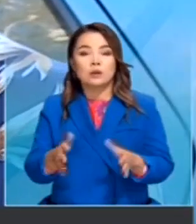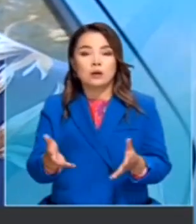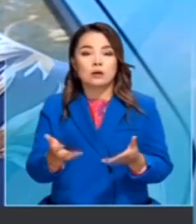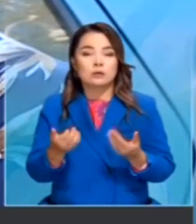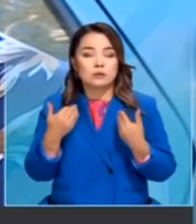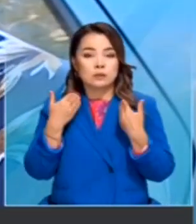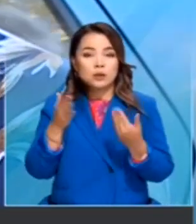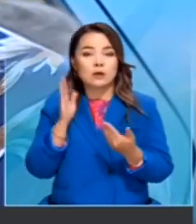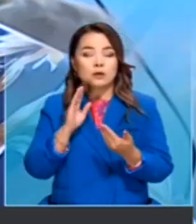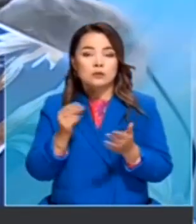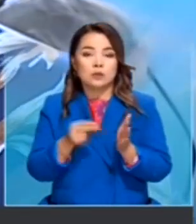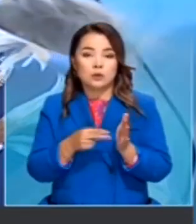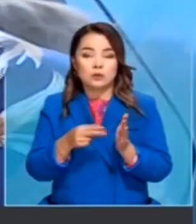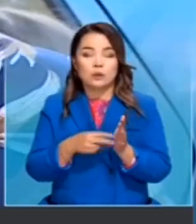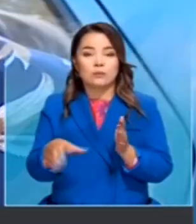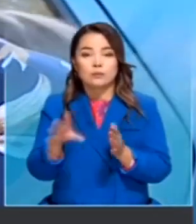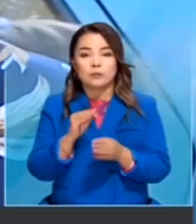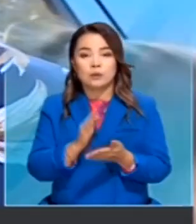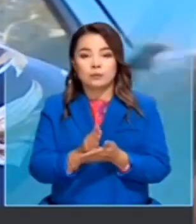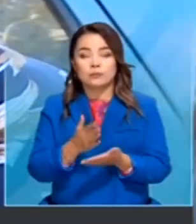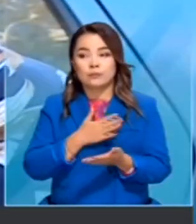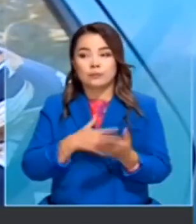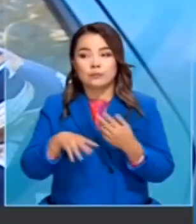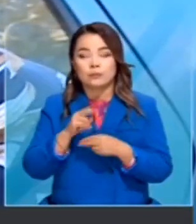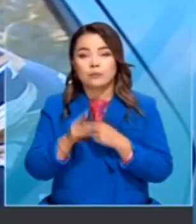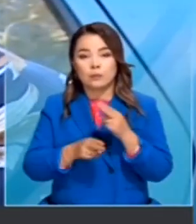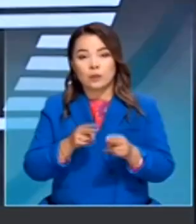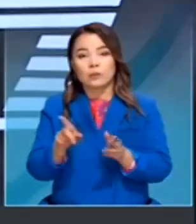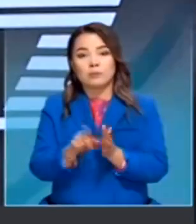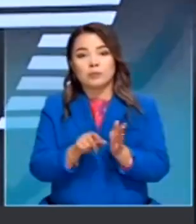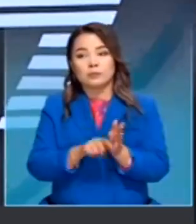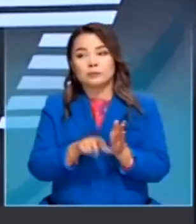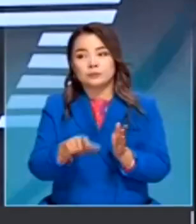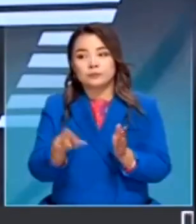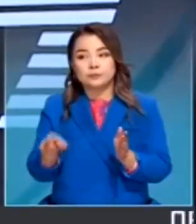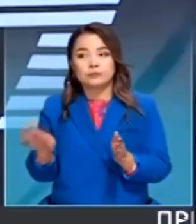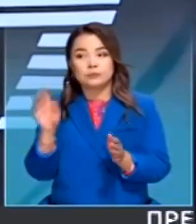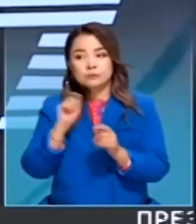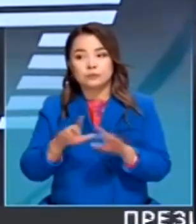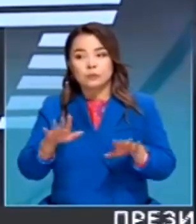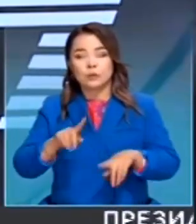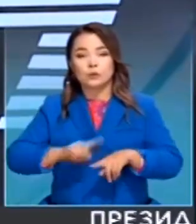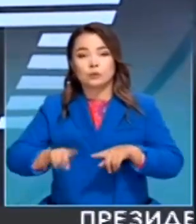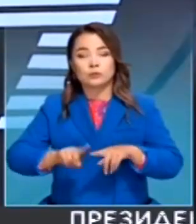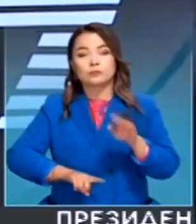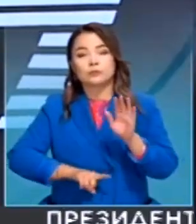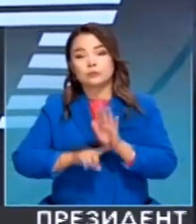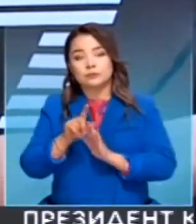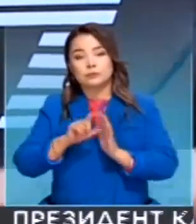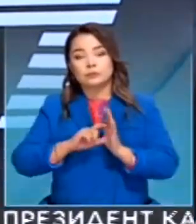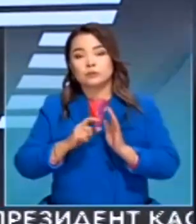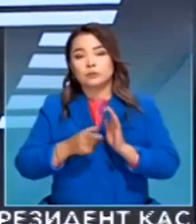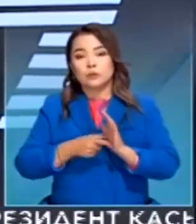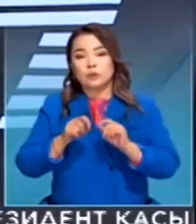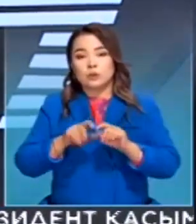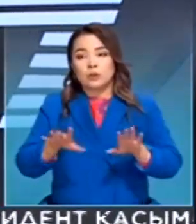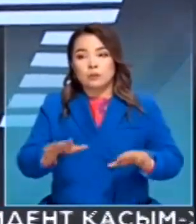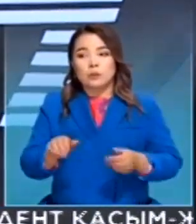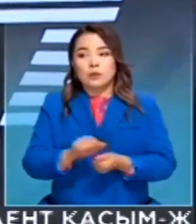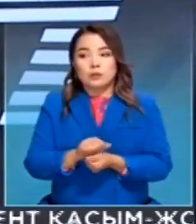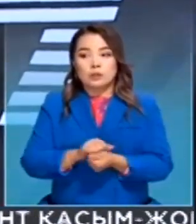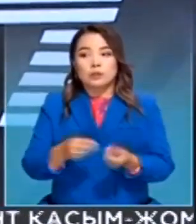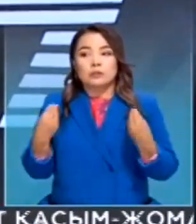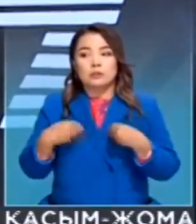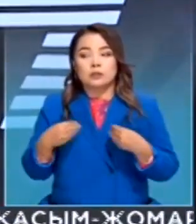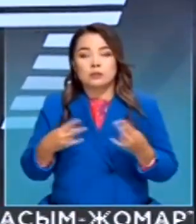жоқ, бәрі ақша тұрады. Мен бәрі көп пенсионер. Осы сабақ мектеп басталады, сабақ басталады. Өне бойы баланың кірін жуу